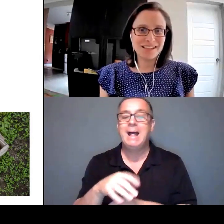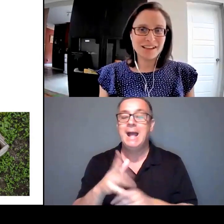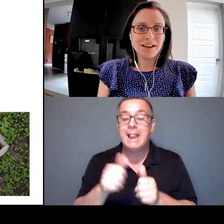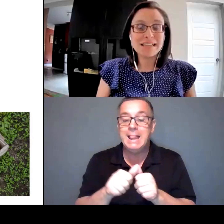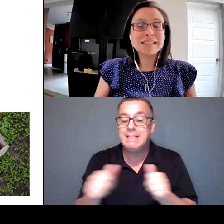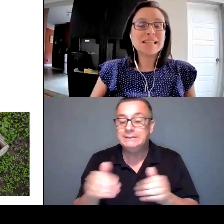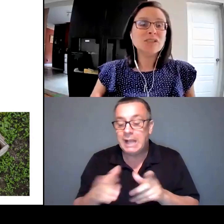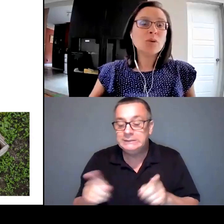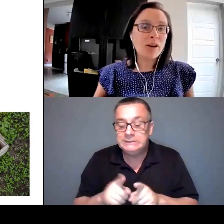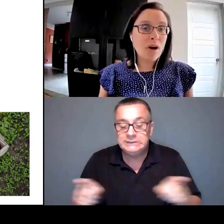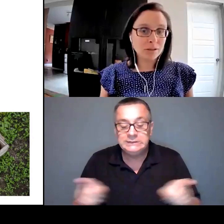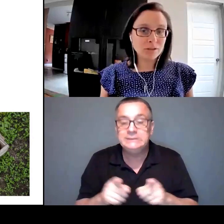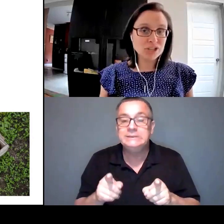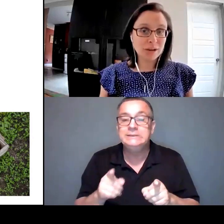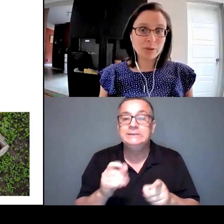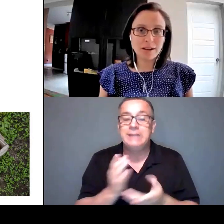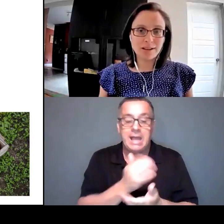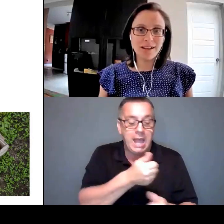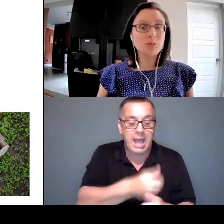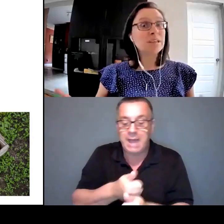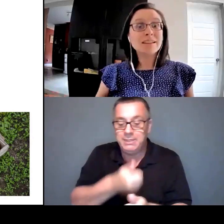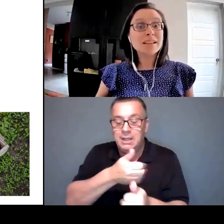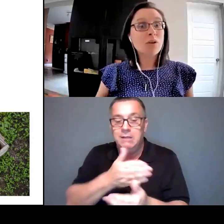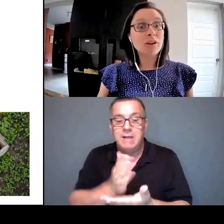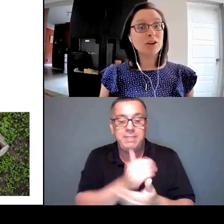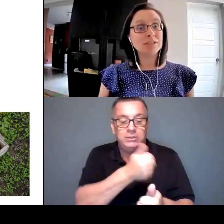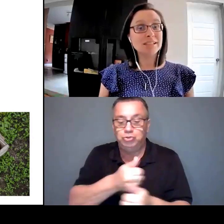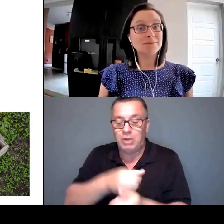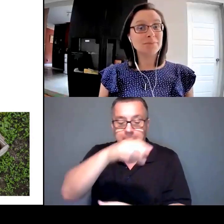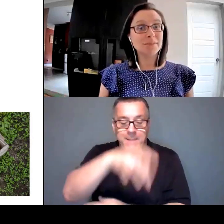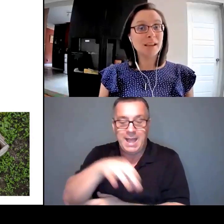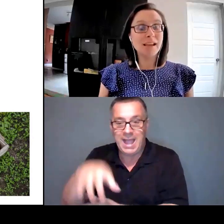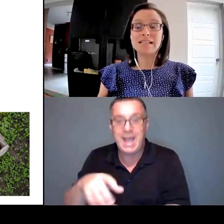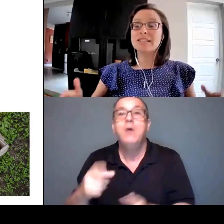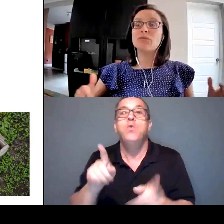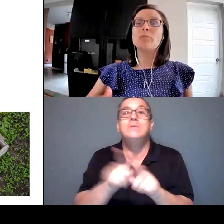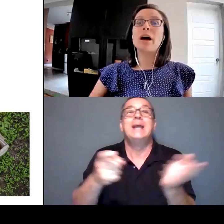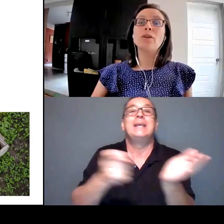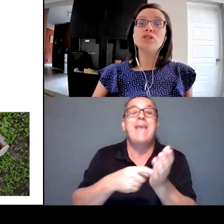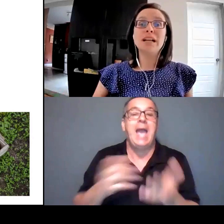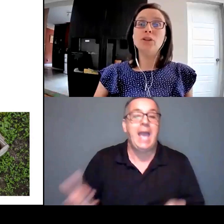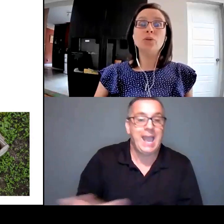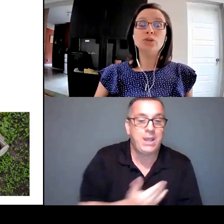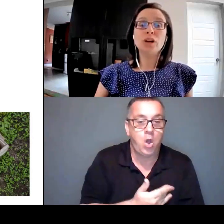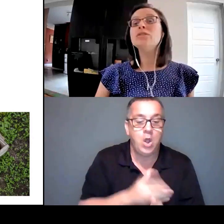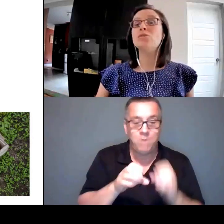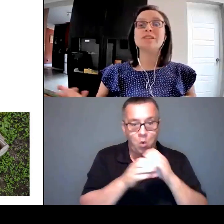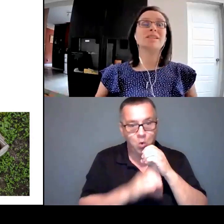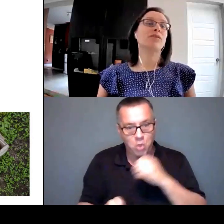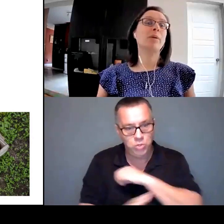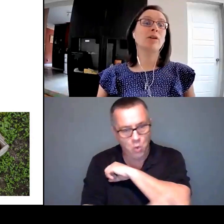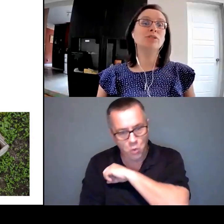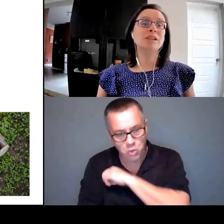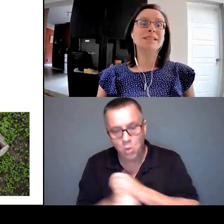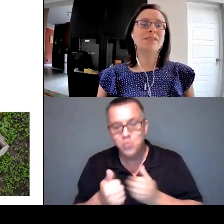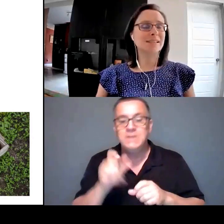distance on peut avoir entre chaque plant. Puis quand est-ce qu'on va récolter? Est-ce que ça vous prend un tunnel d'automne ou est-ce que ça